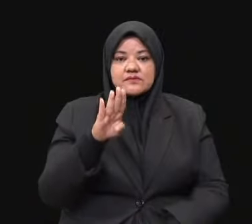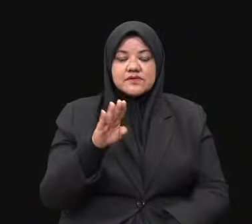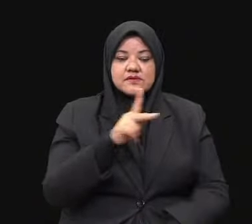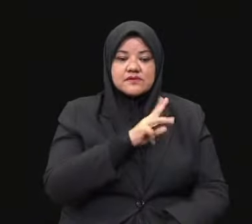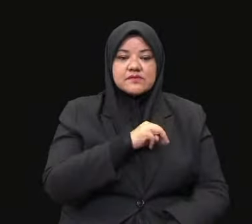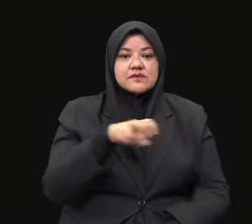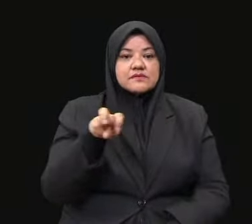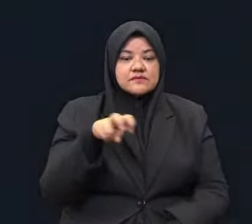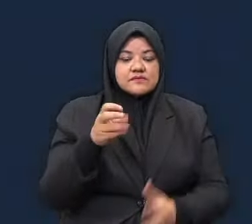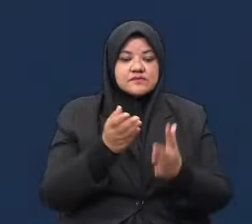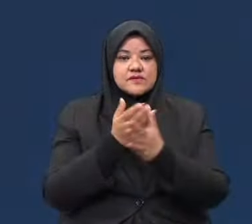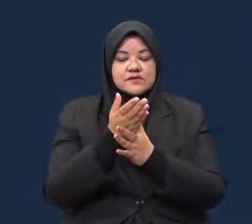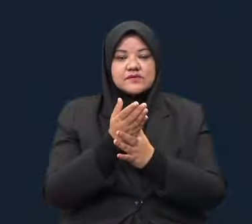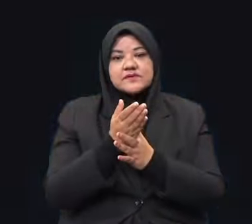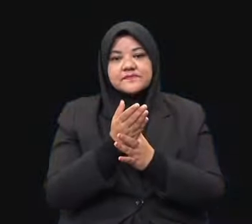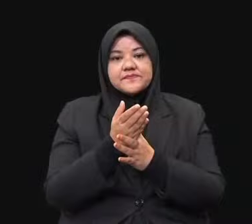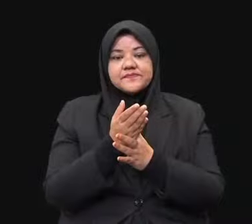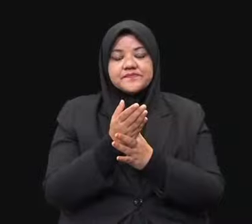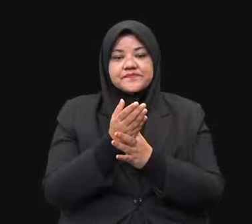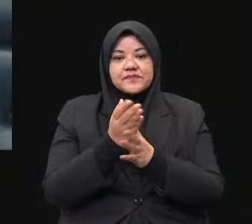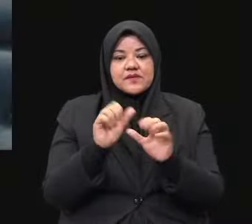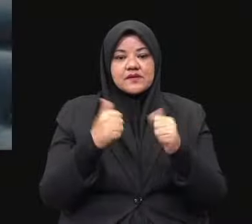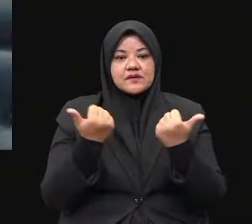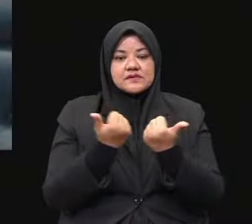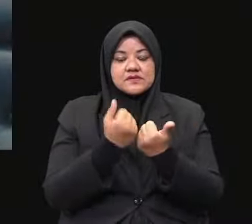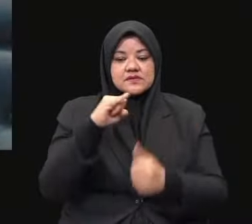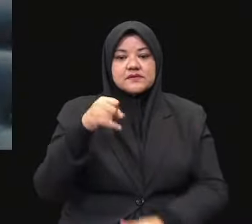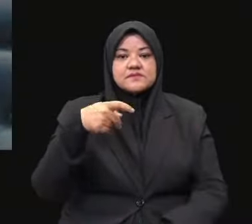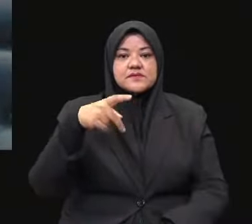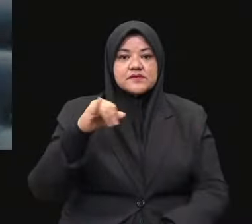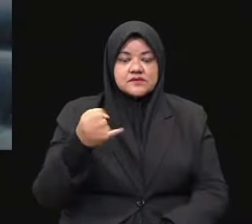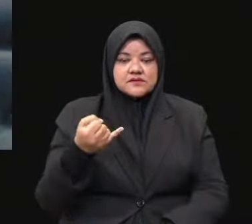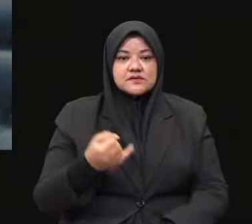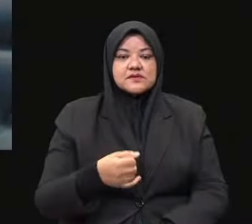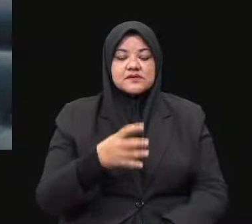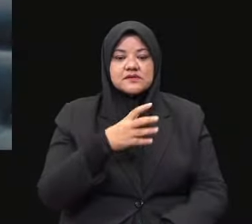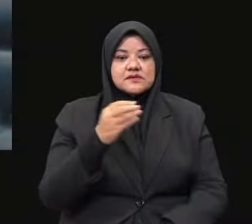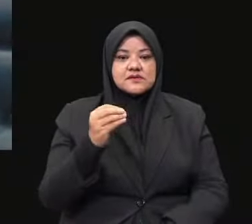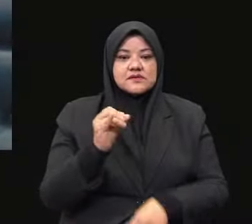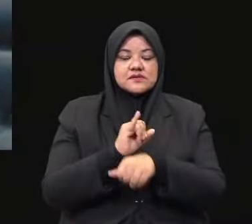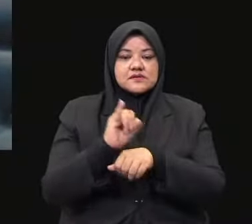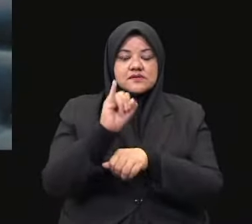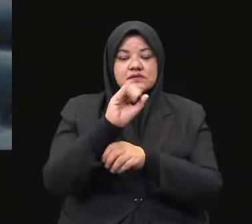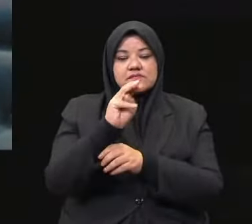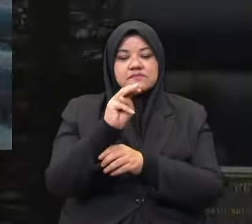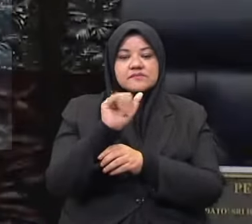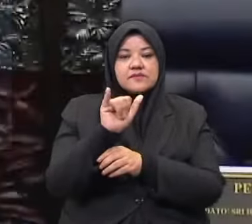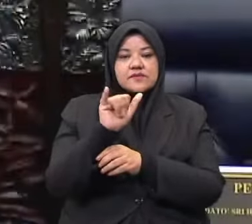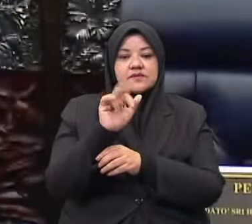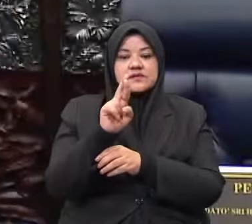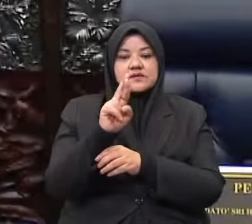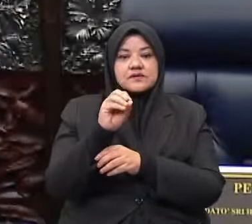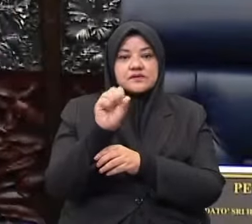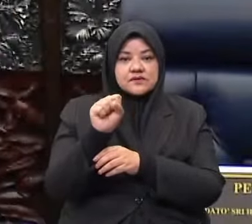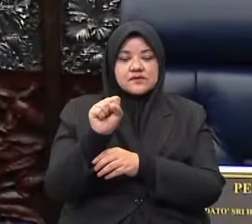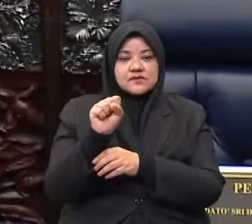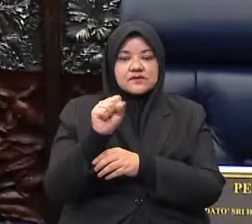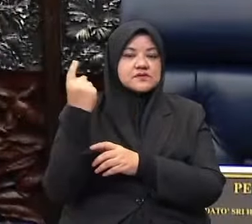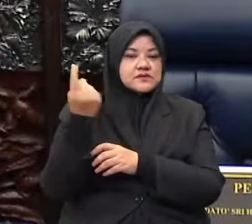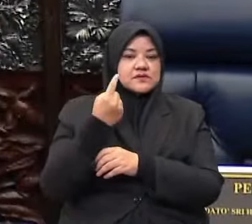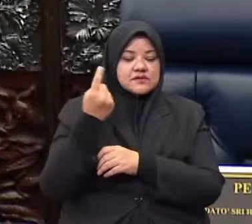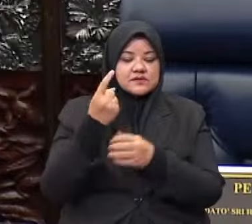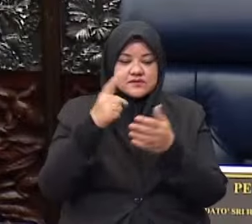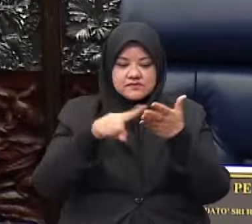Kementerian Pengangkutan melalui agensinya, Jabatan Pengangkutan Jalan dan Institut Penyelidikan Keselamatan Jalan Raya, MIROS,